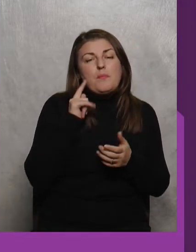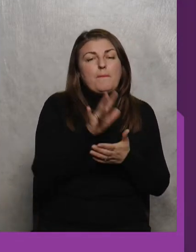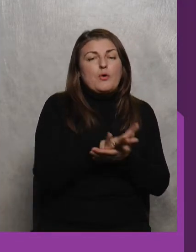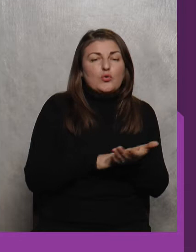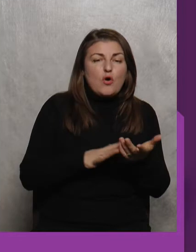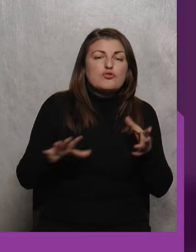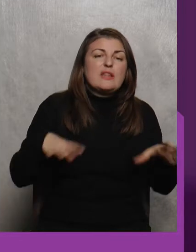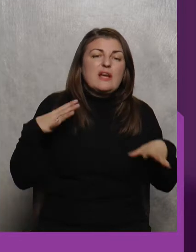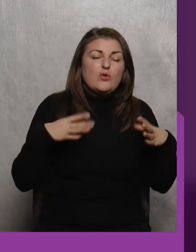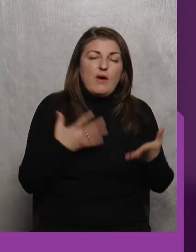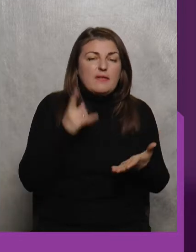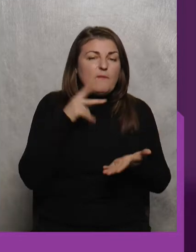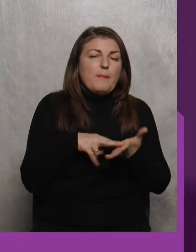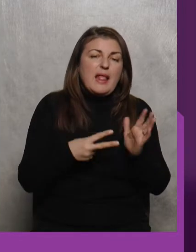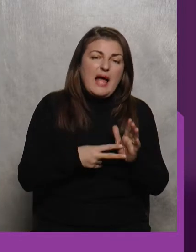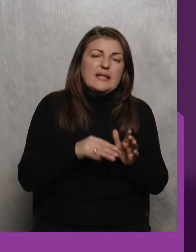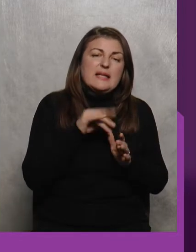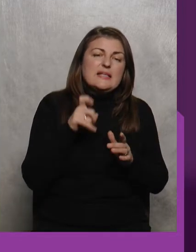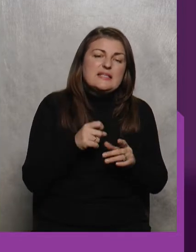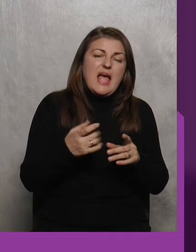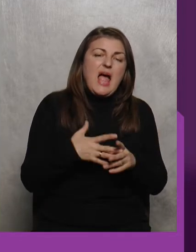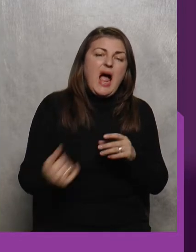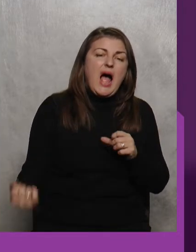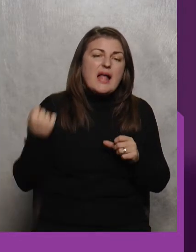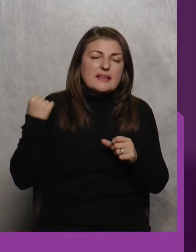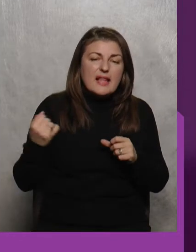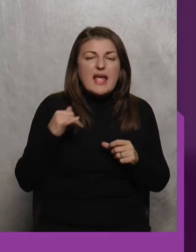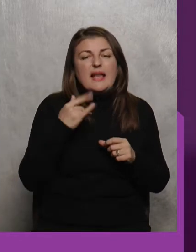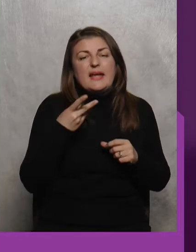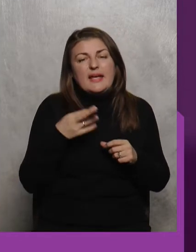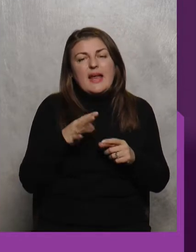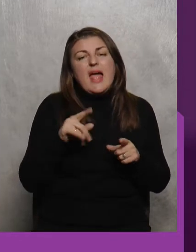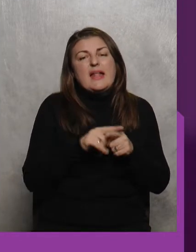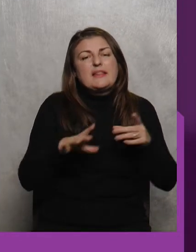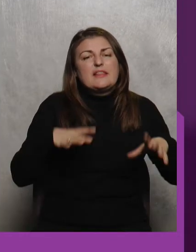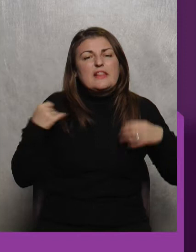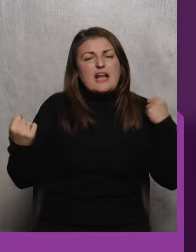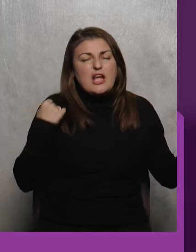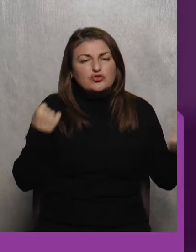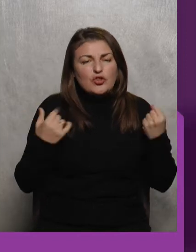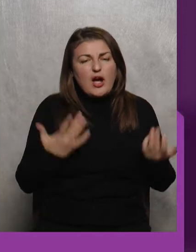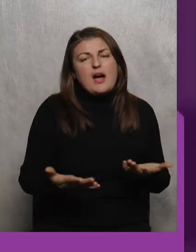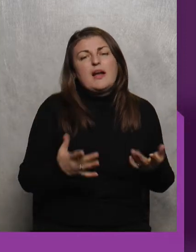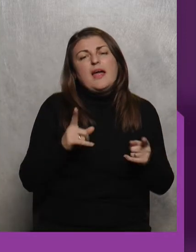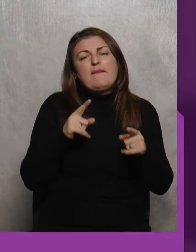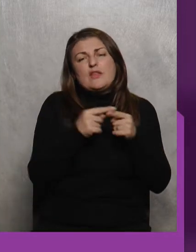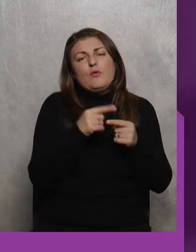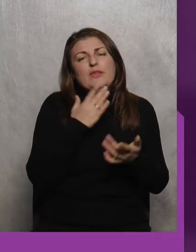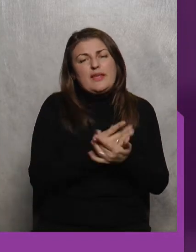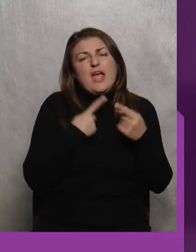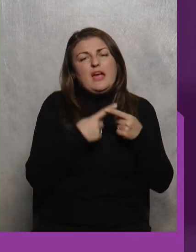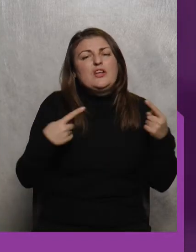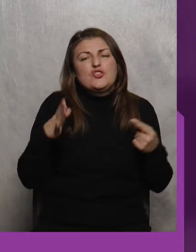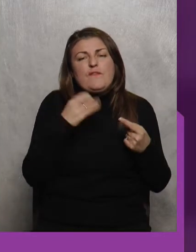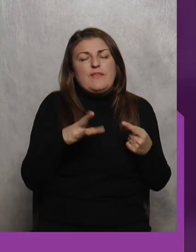продовжується тренування в плані із гантелями, і гирями, із тренажерами. І, відповідно, є інші